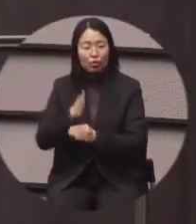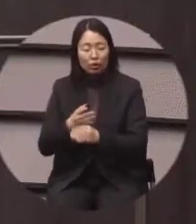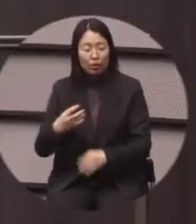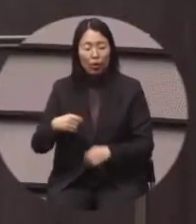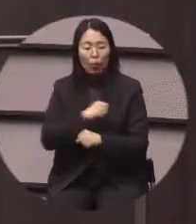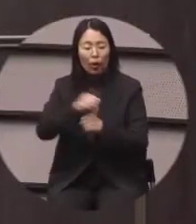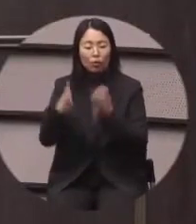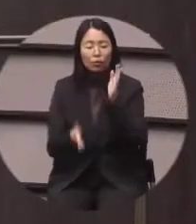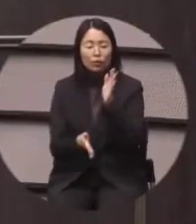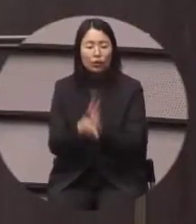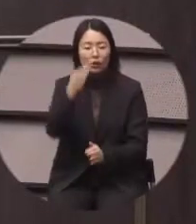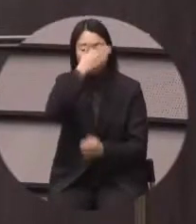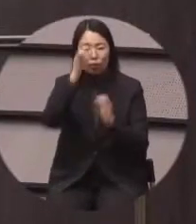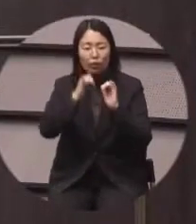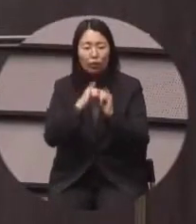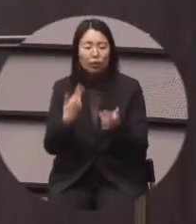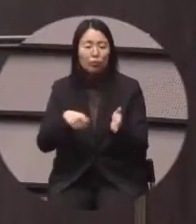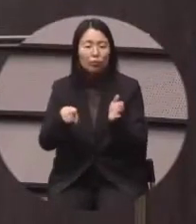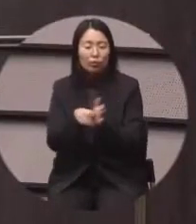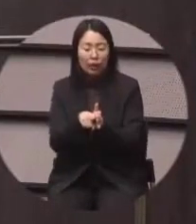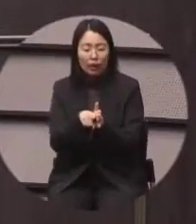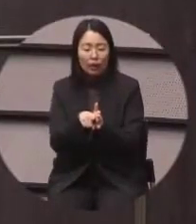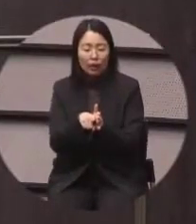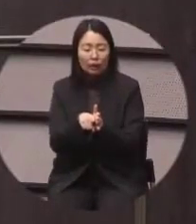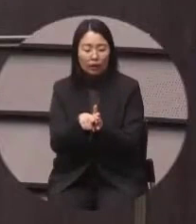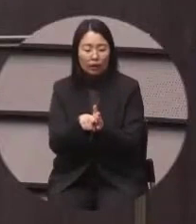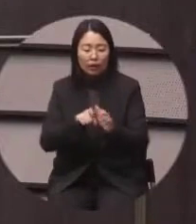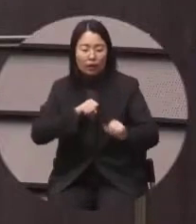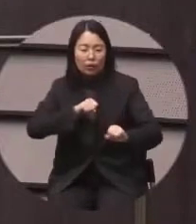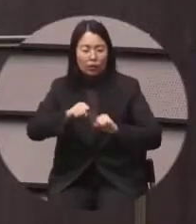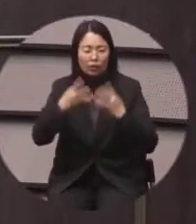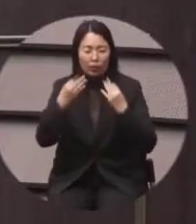위한 효과적인 정책 추진에 앞장서야 합니다.